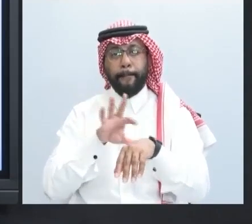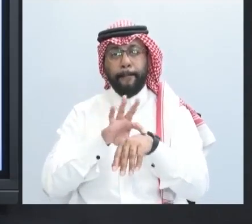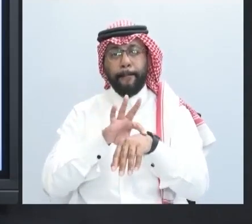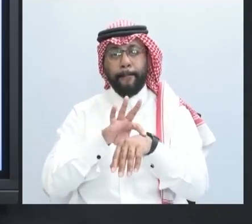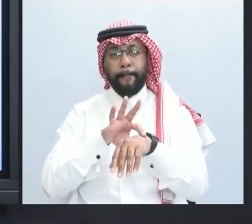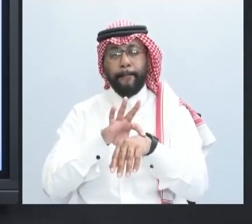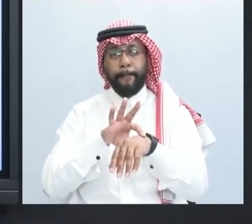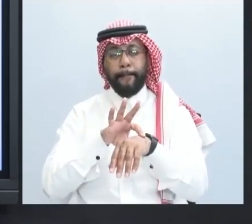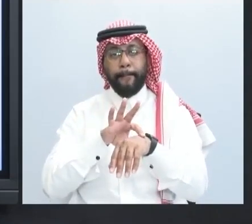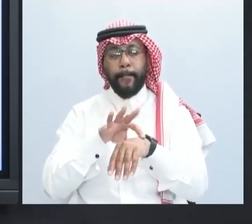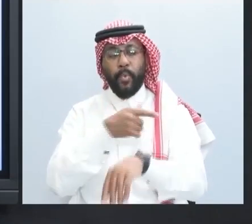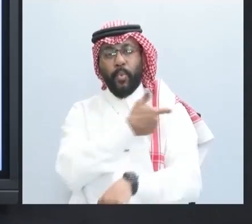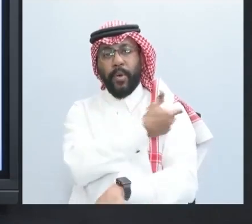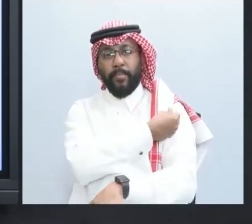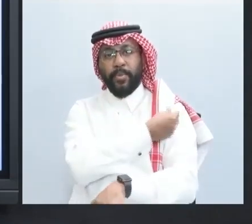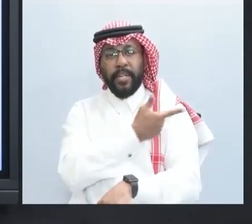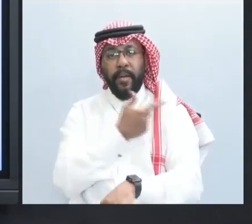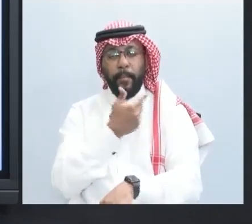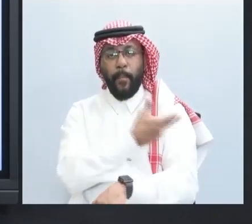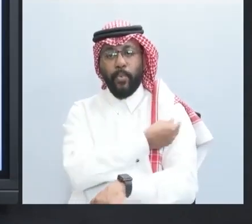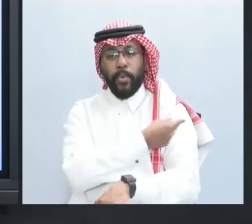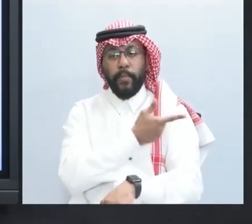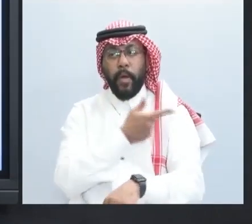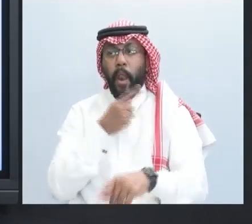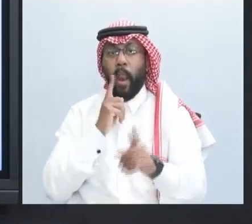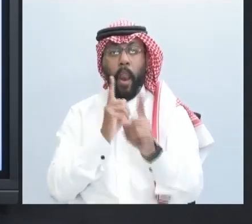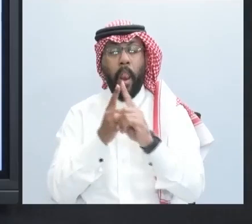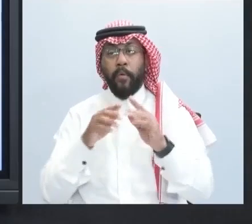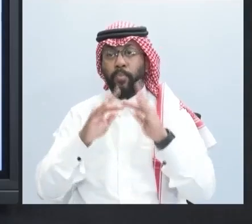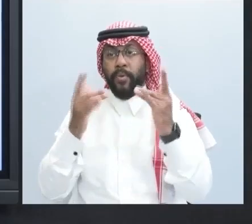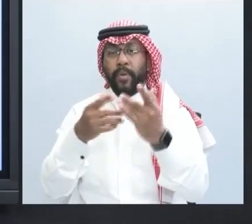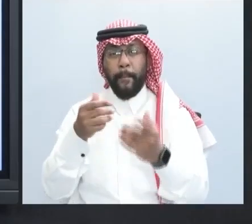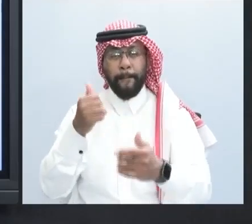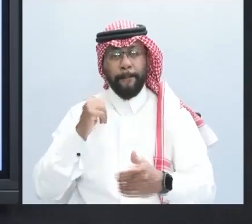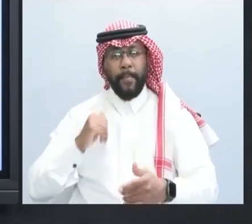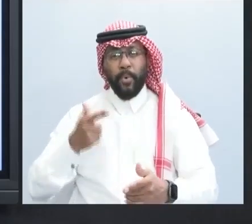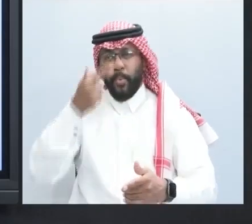استخدام الدواء هل هذا الموقف من مواقف المنتميه ام غير